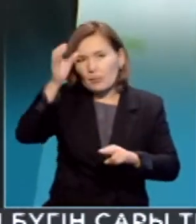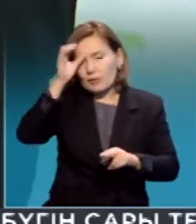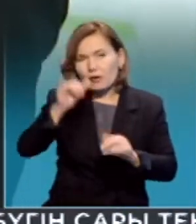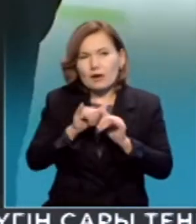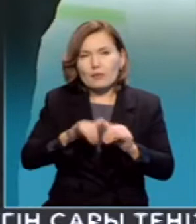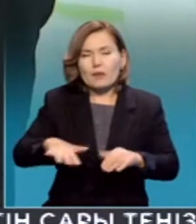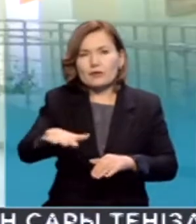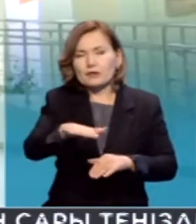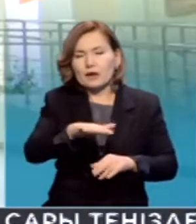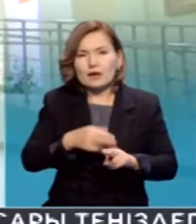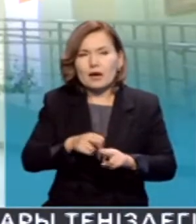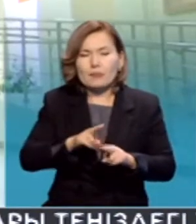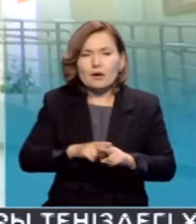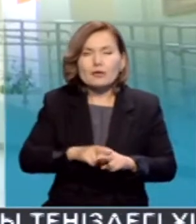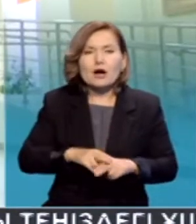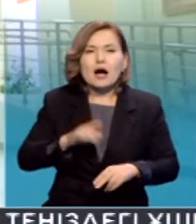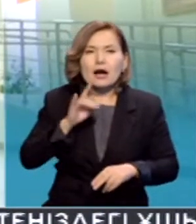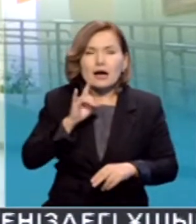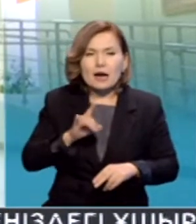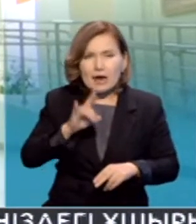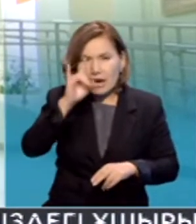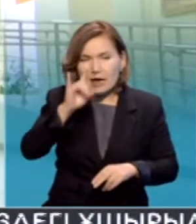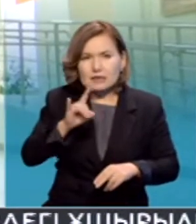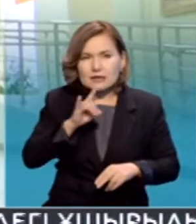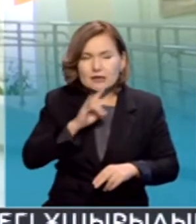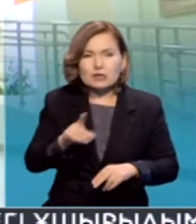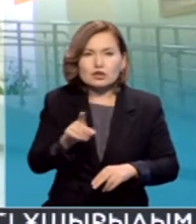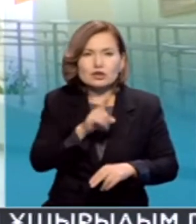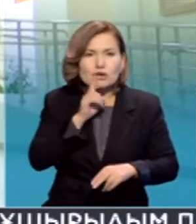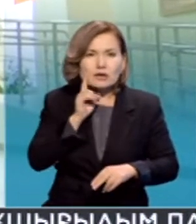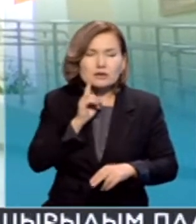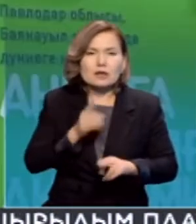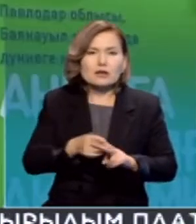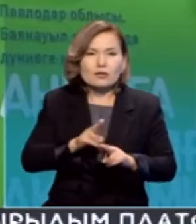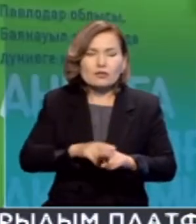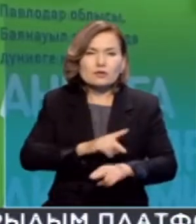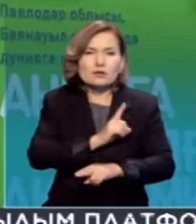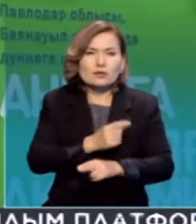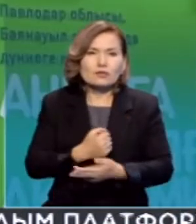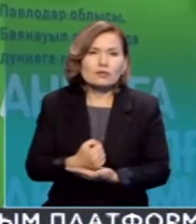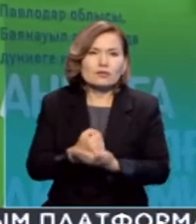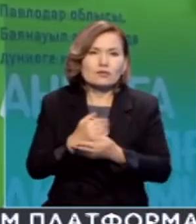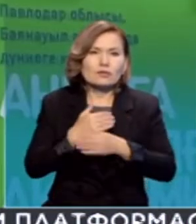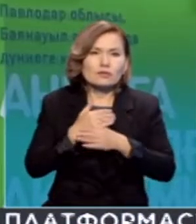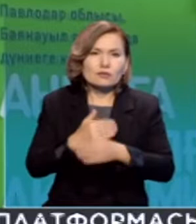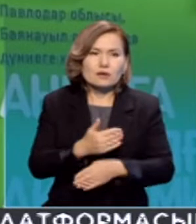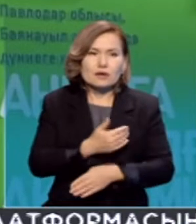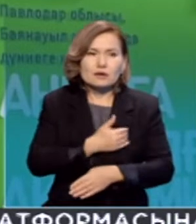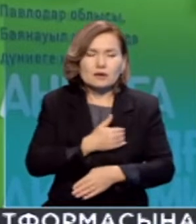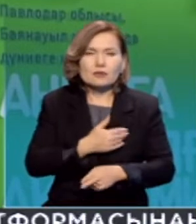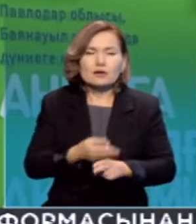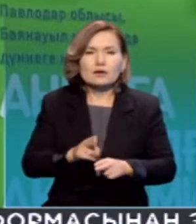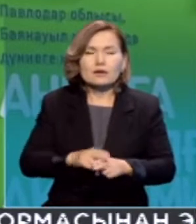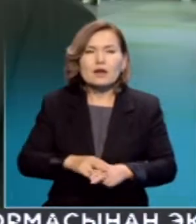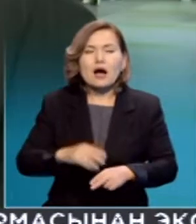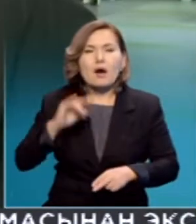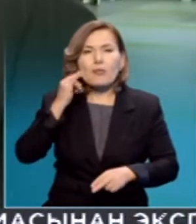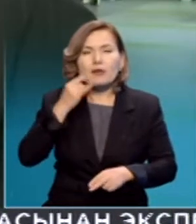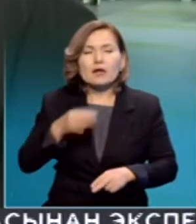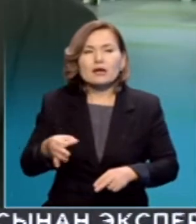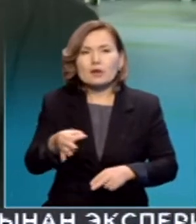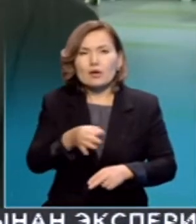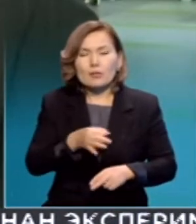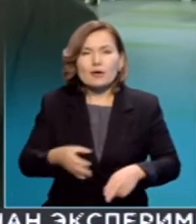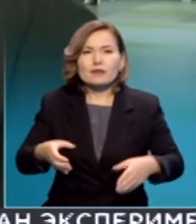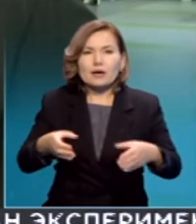орныққан кезде ғана әділетті Қазақстан құру мақсатына толық жетеді, деді президент. Павлодар облысының командасы, интеллектуалдық командасы республика